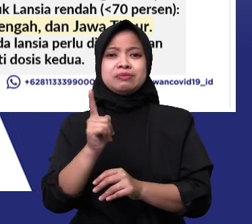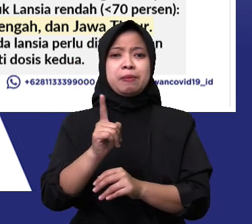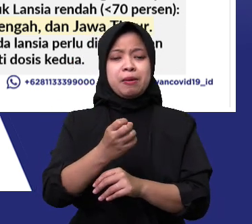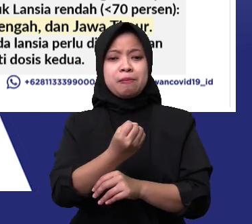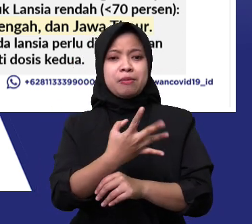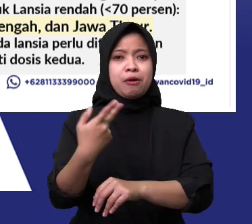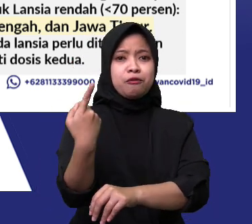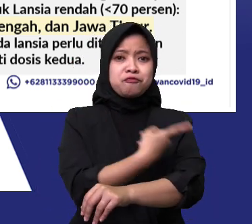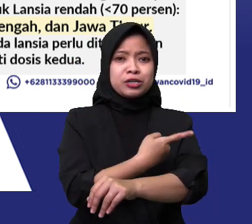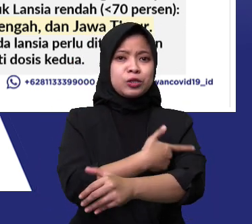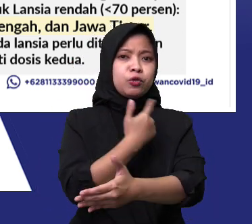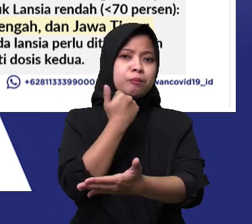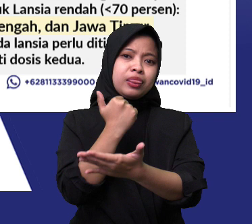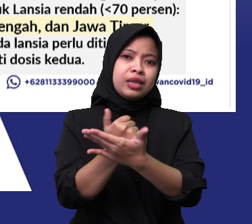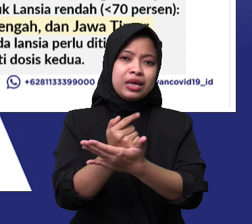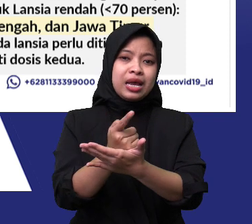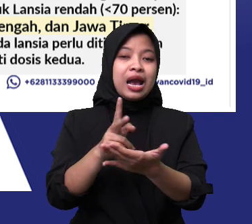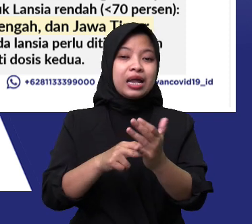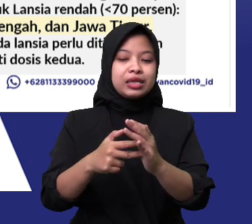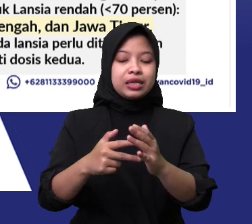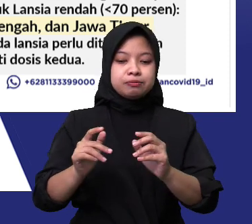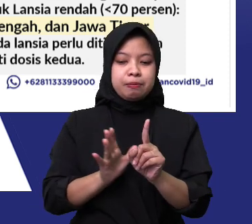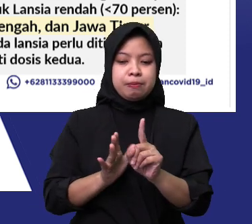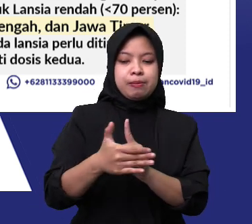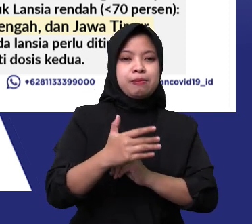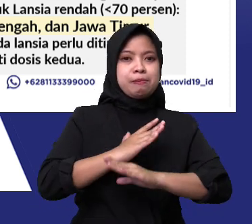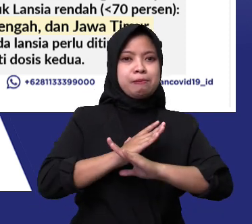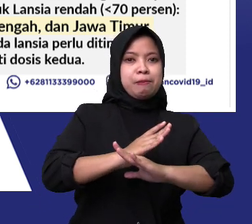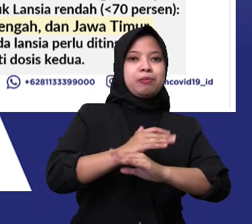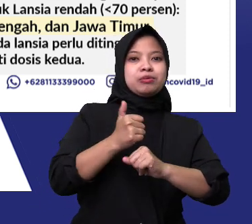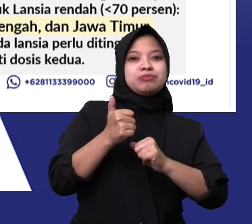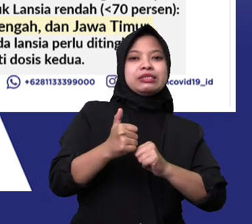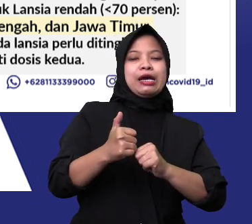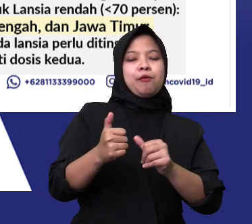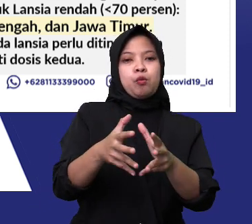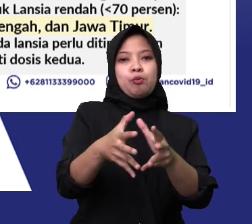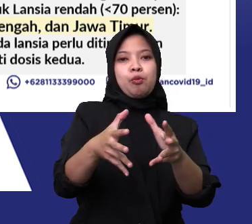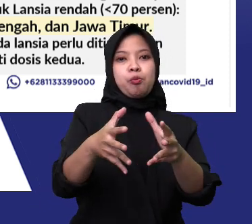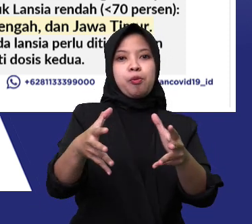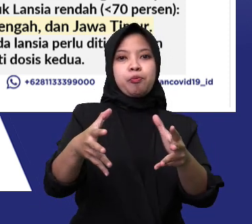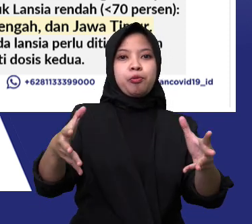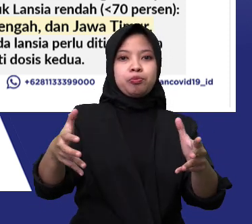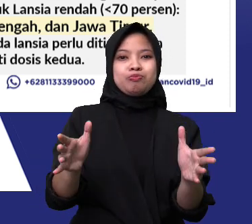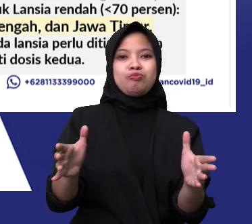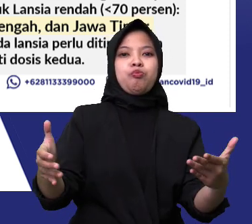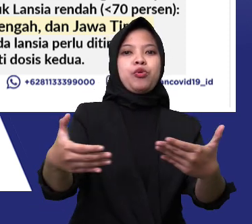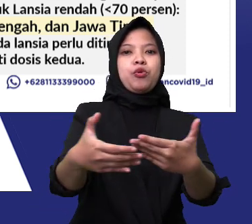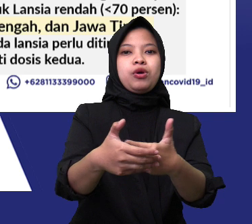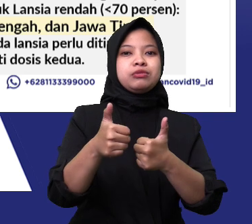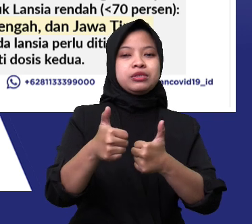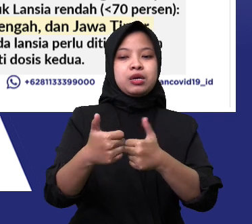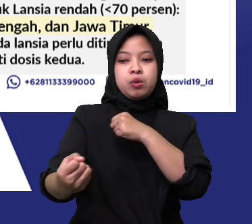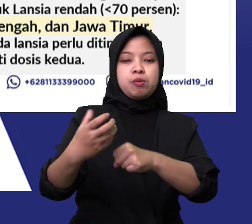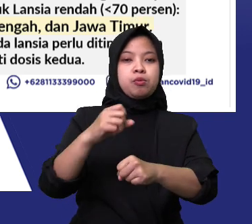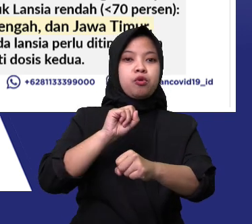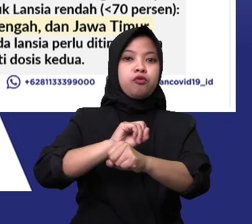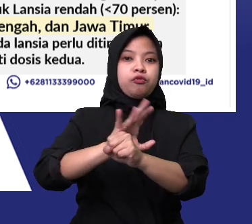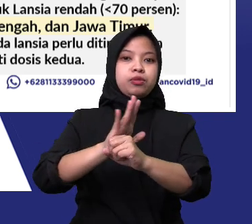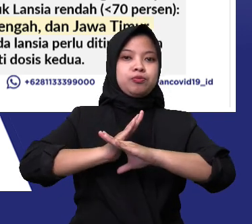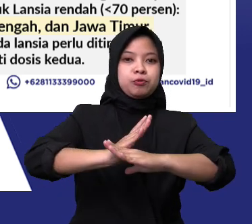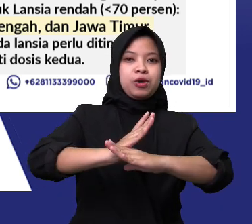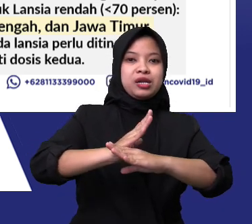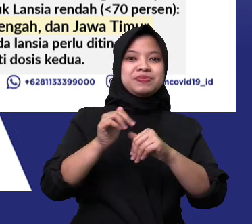cakupan vaksinasi akan semakin memproteksi masyarakat dengan skala yang lebih luas lagi dan mengurangi potensi penularan virus di